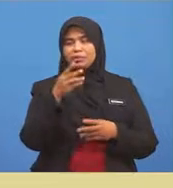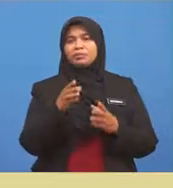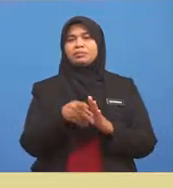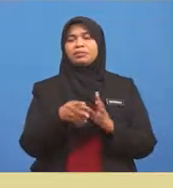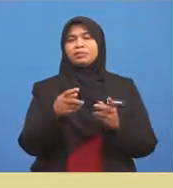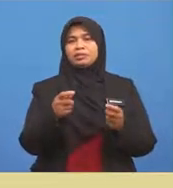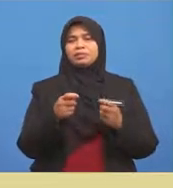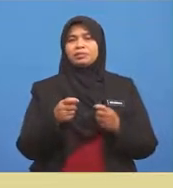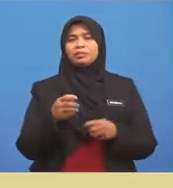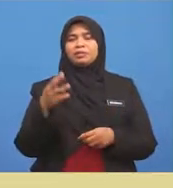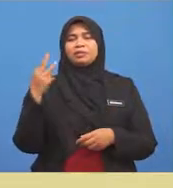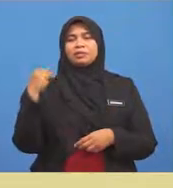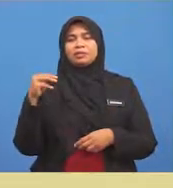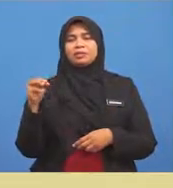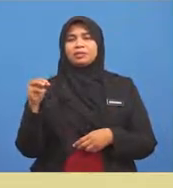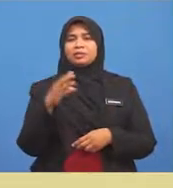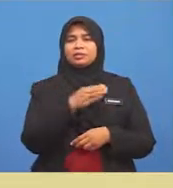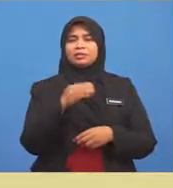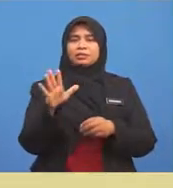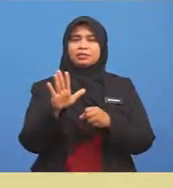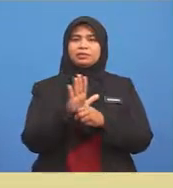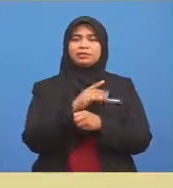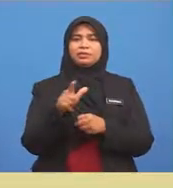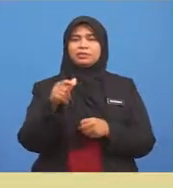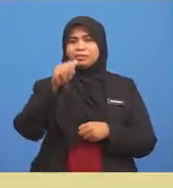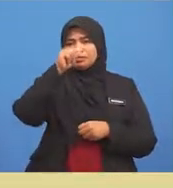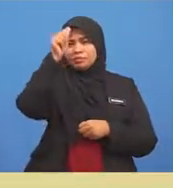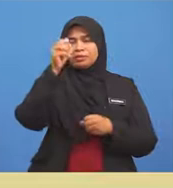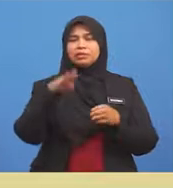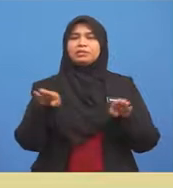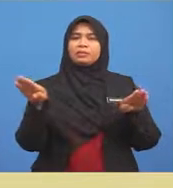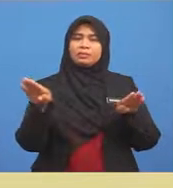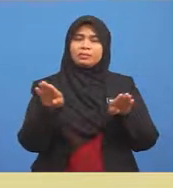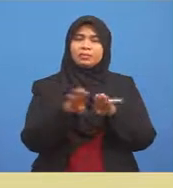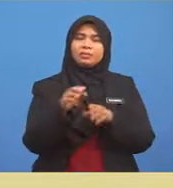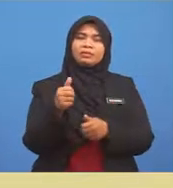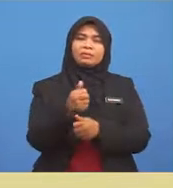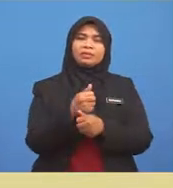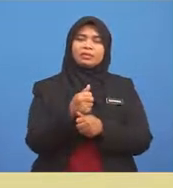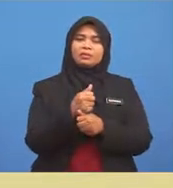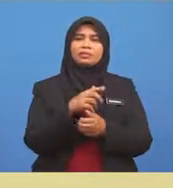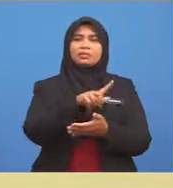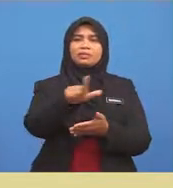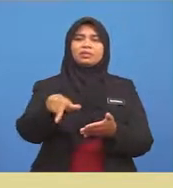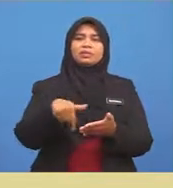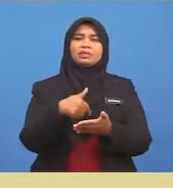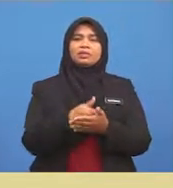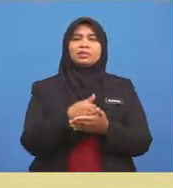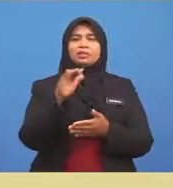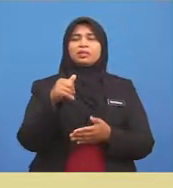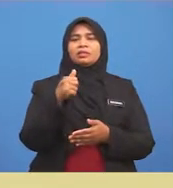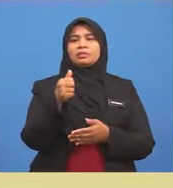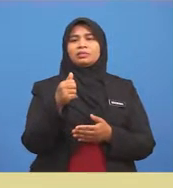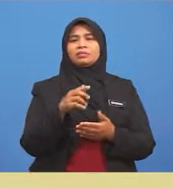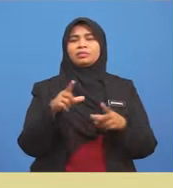penerimaan mereka. Dan cukuplah Allah sebagai pengawas akan segala yang kamu